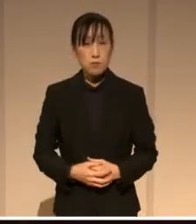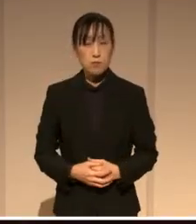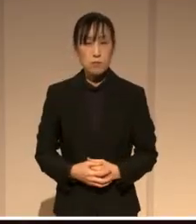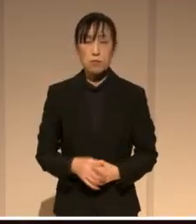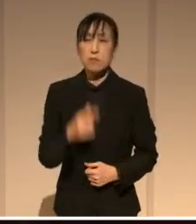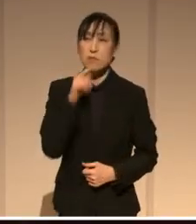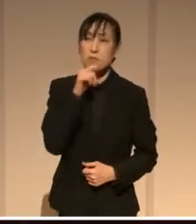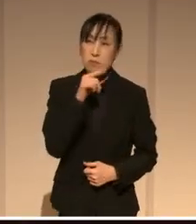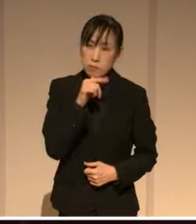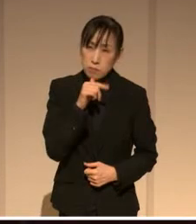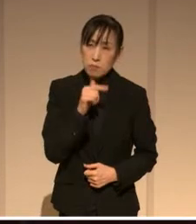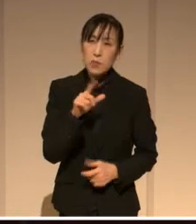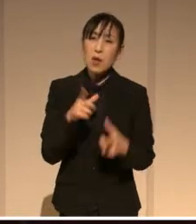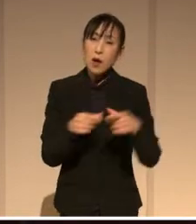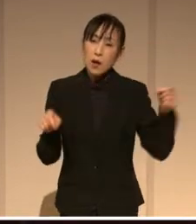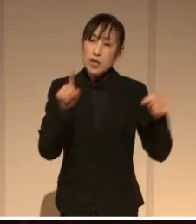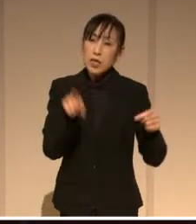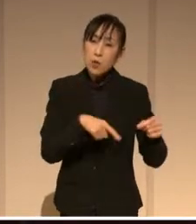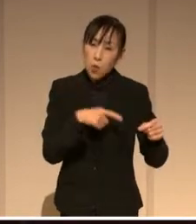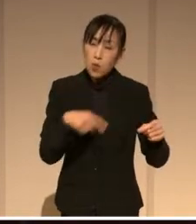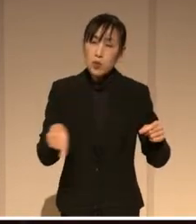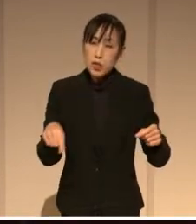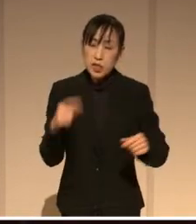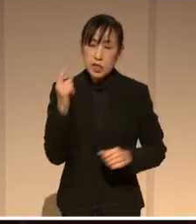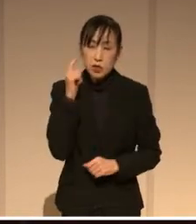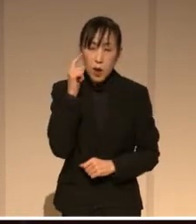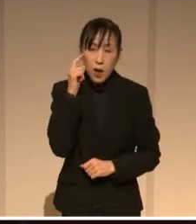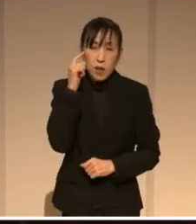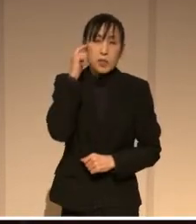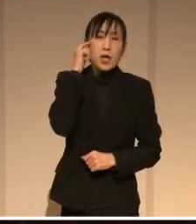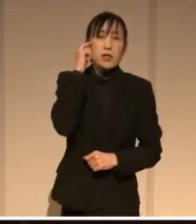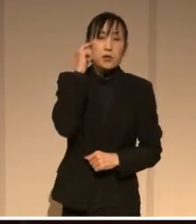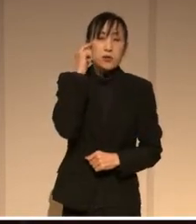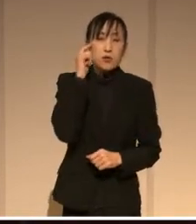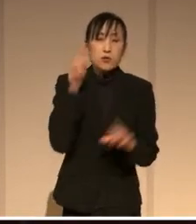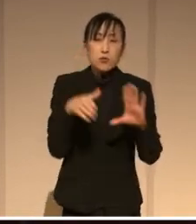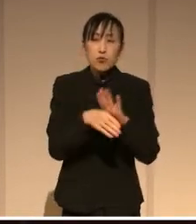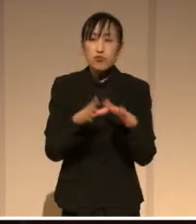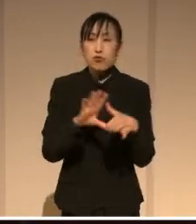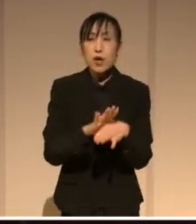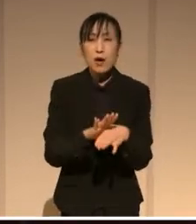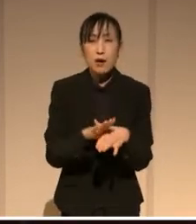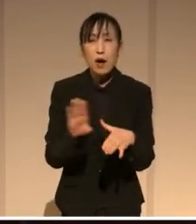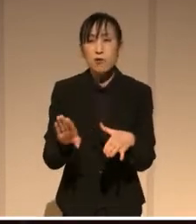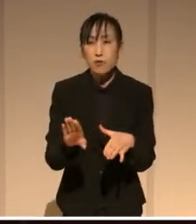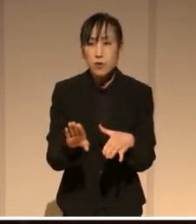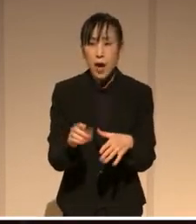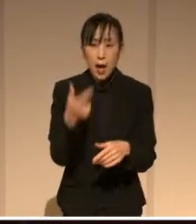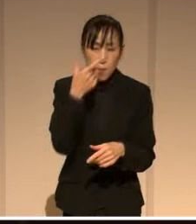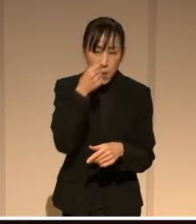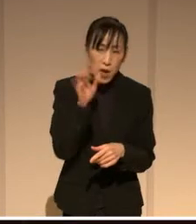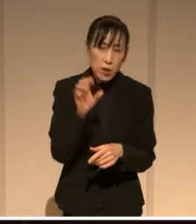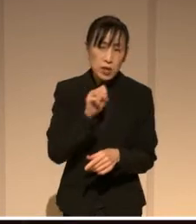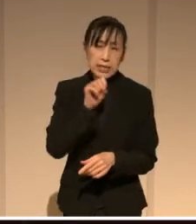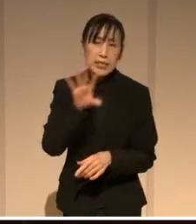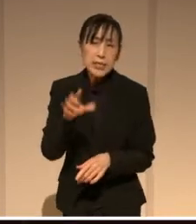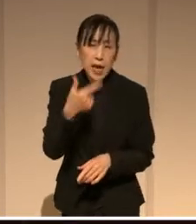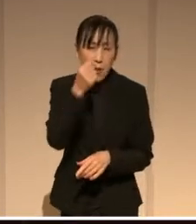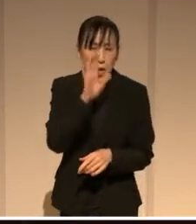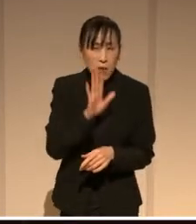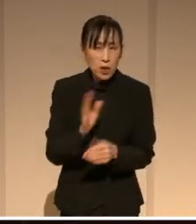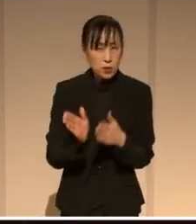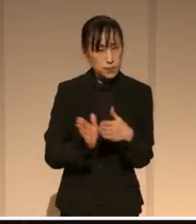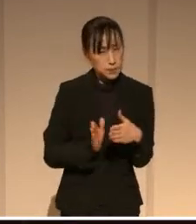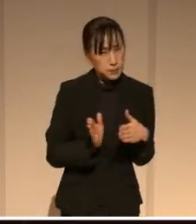文化があるのですねそれやっかけちゃいけないもんだよねはーい迷惑かけちゃうかもって思っちゃうけどまぁ断られ